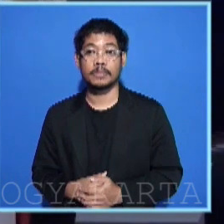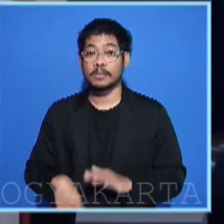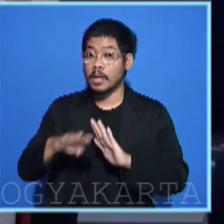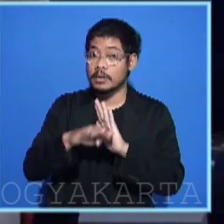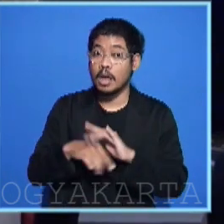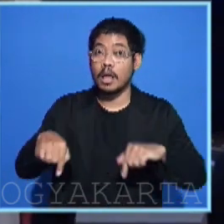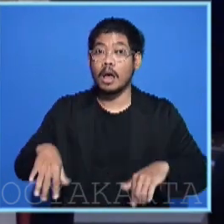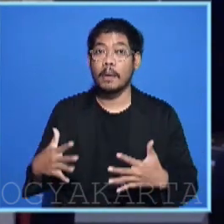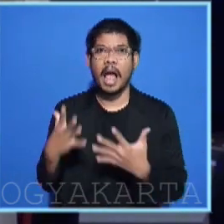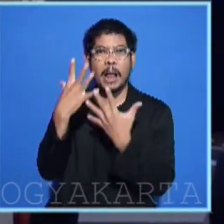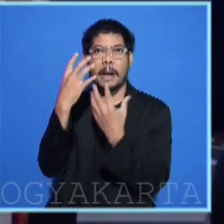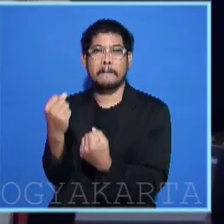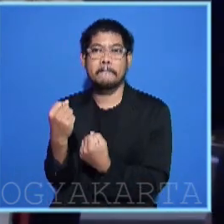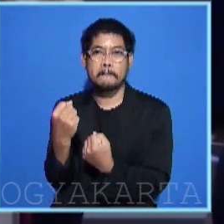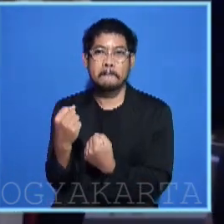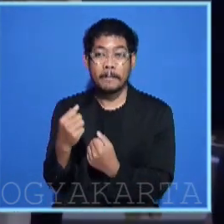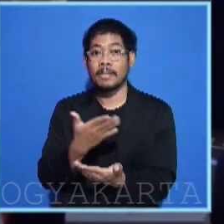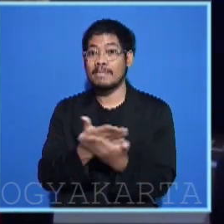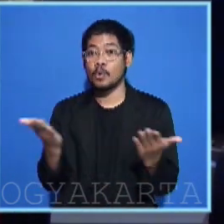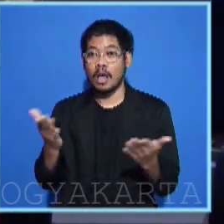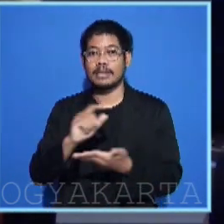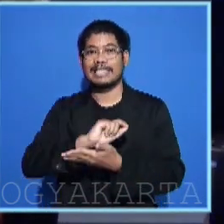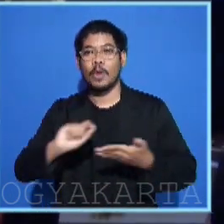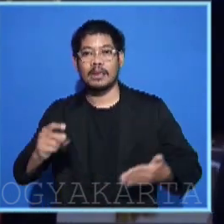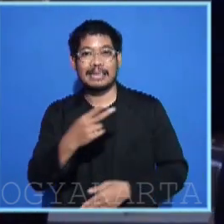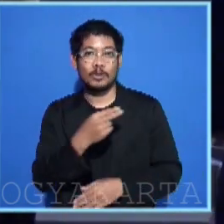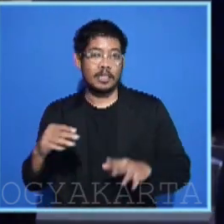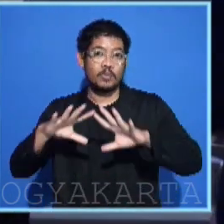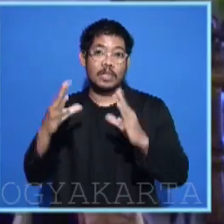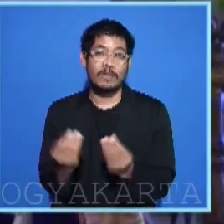diharapkan seluruh sekolah di Indonesia dapat menjadi sekolah yang inklusif bagi anak disabilitas.